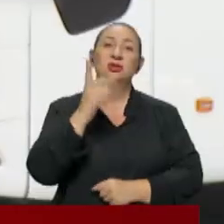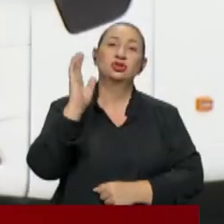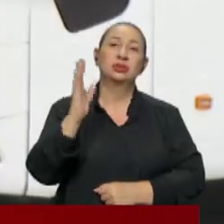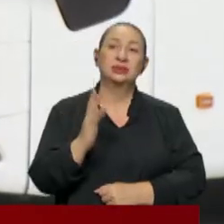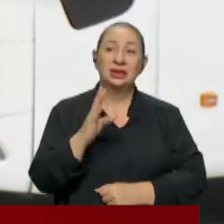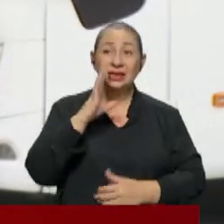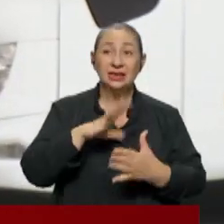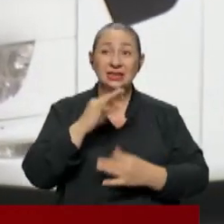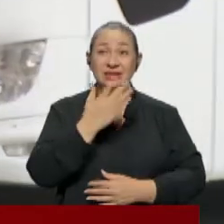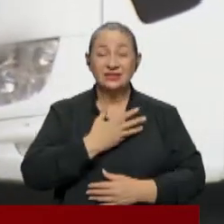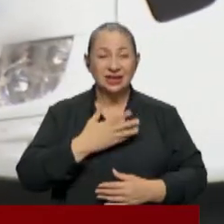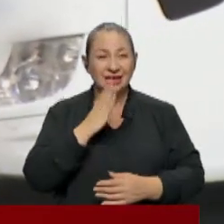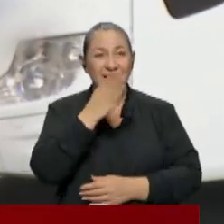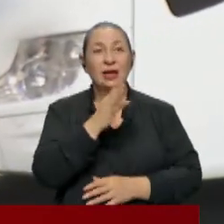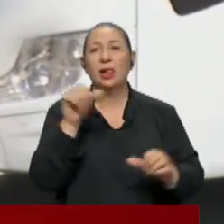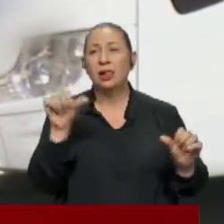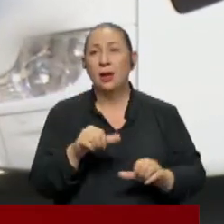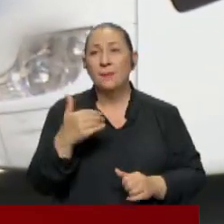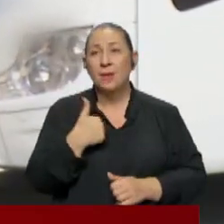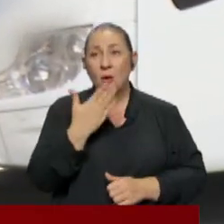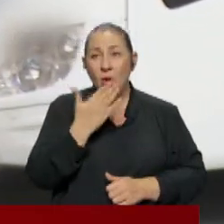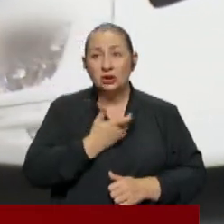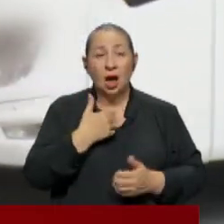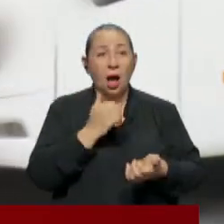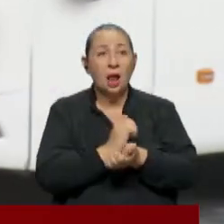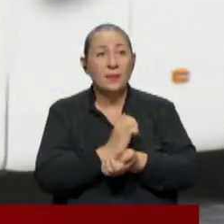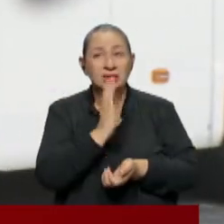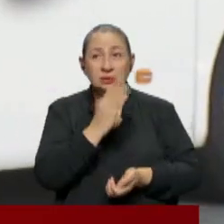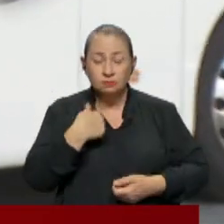gideceğiz. İnsanlar sevdiklerinin yanına gidemiyor. Hani ben mesela öğrenci olarak ailemin